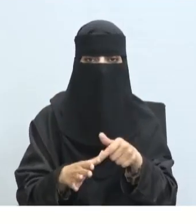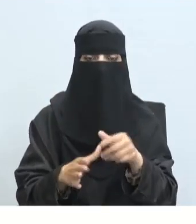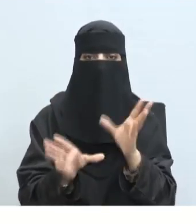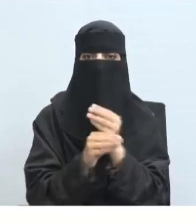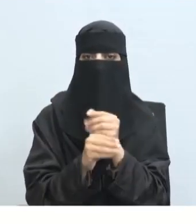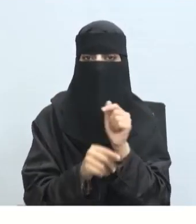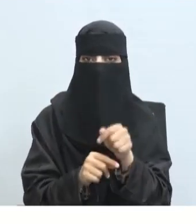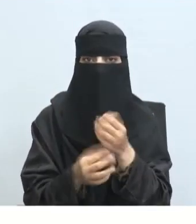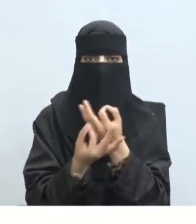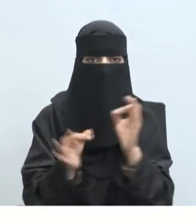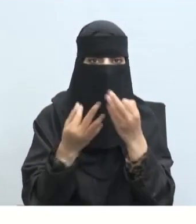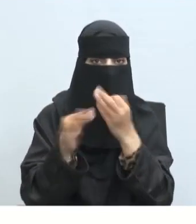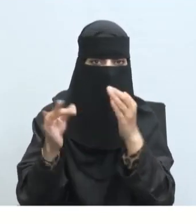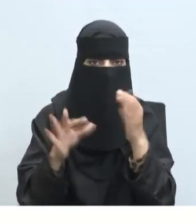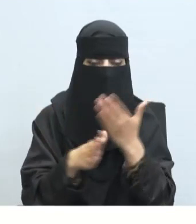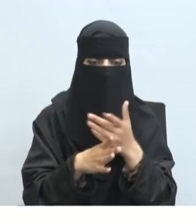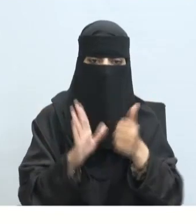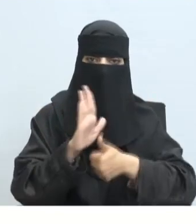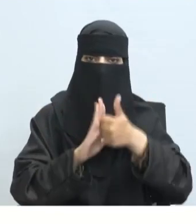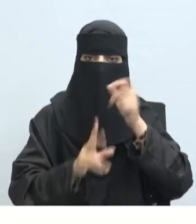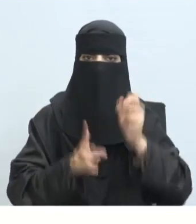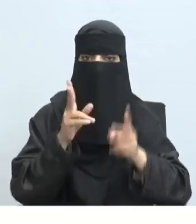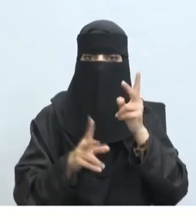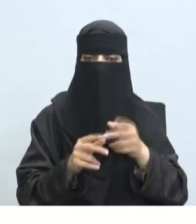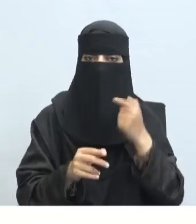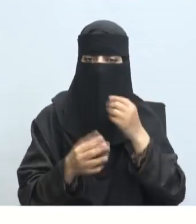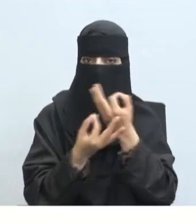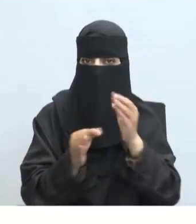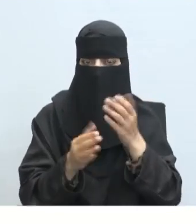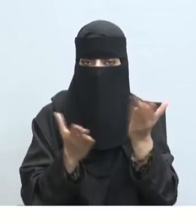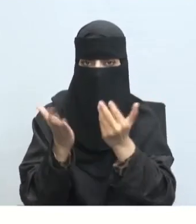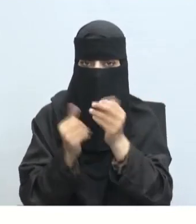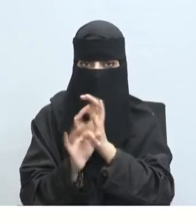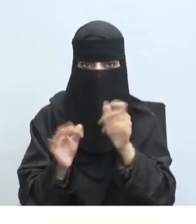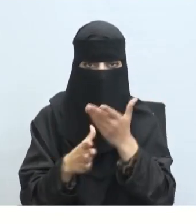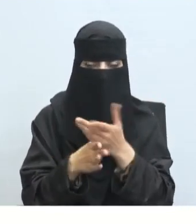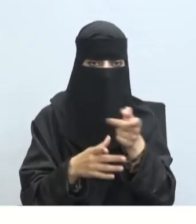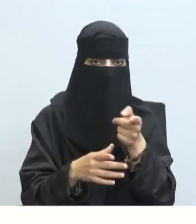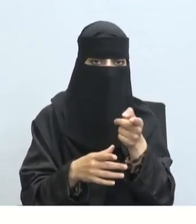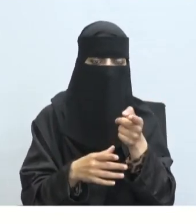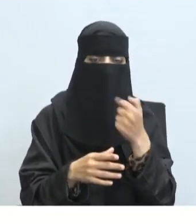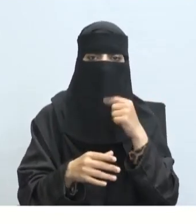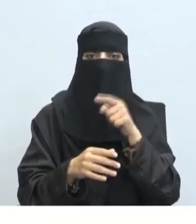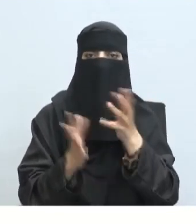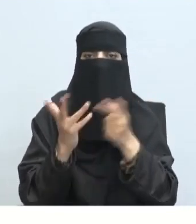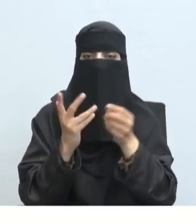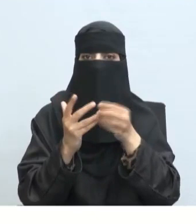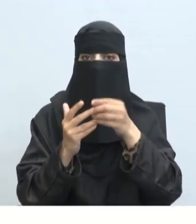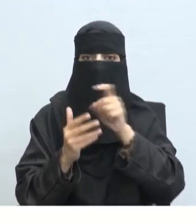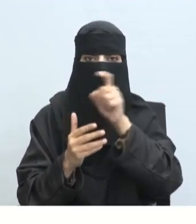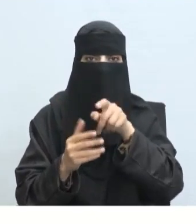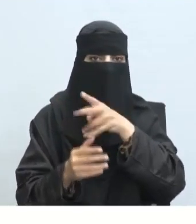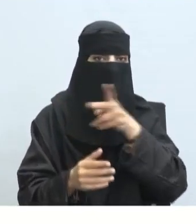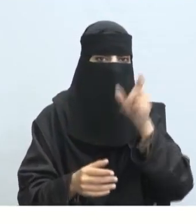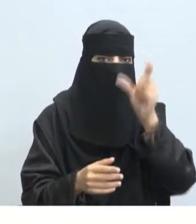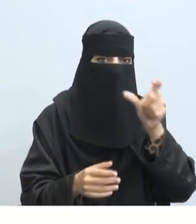التسويق لابد ان يكون تكامل لكي تنجح الفعاليه ف تكامل الطلب ياتي من خلال ذكرنا عده اسئله مثلا ما نوع